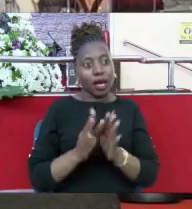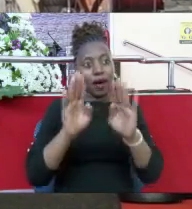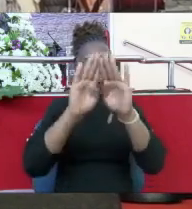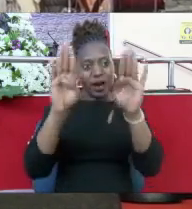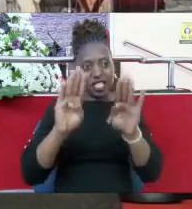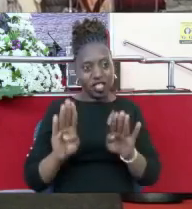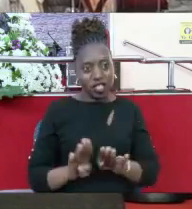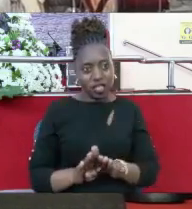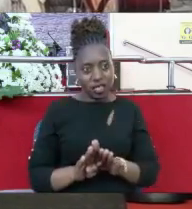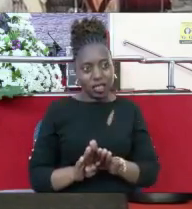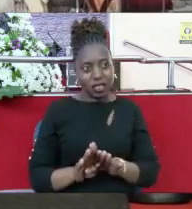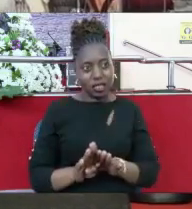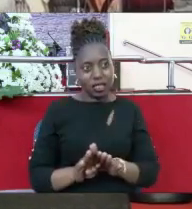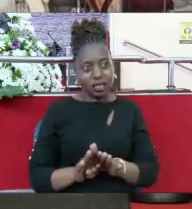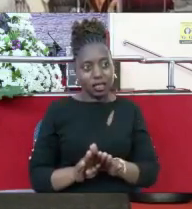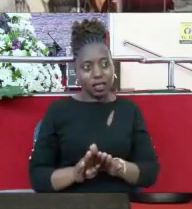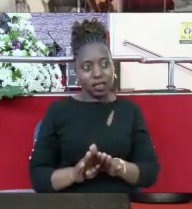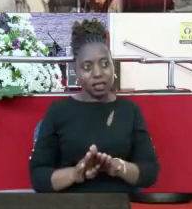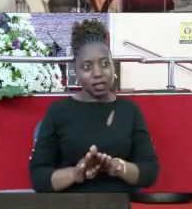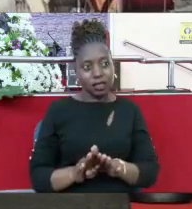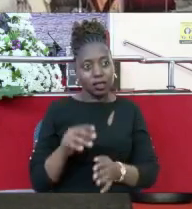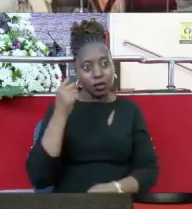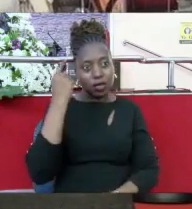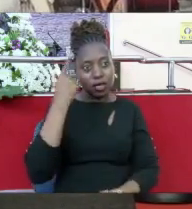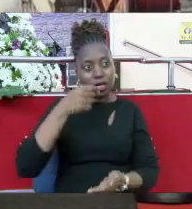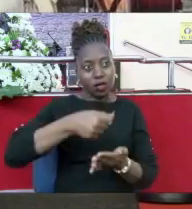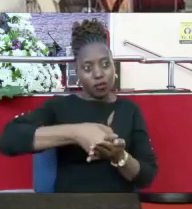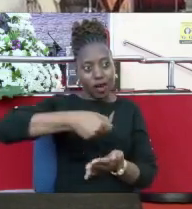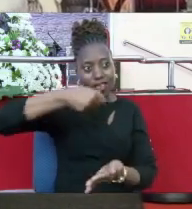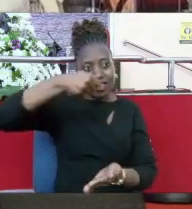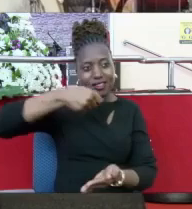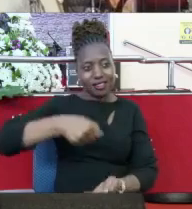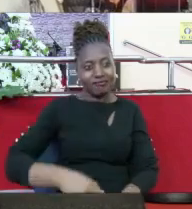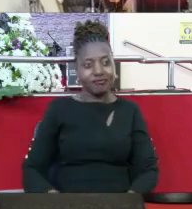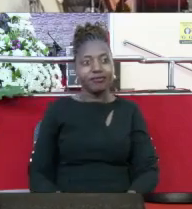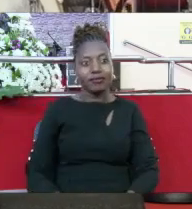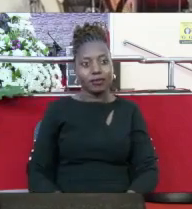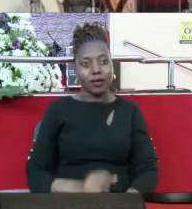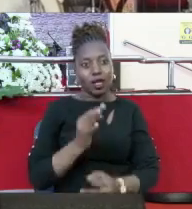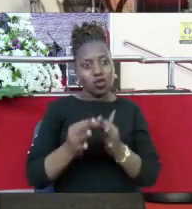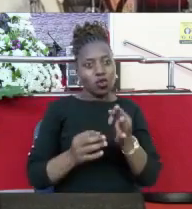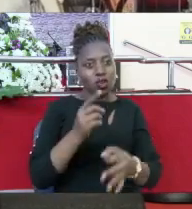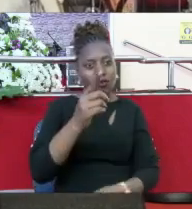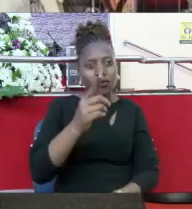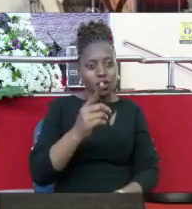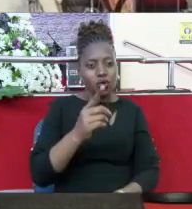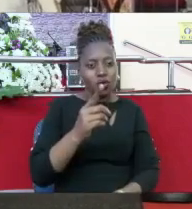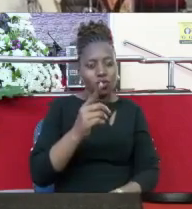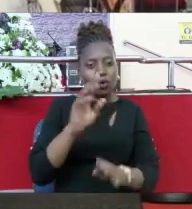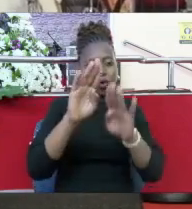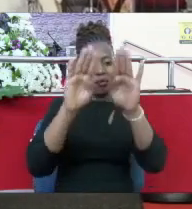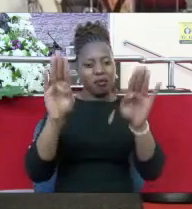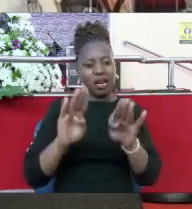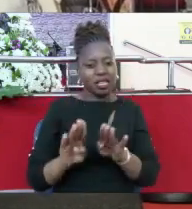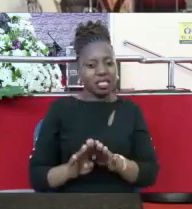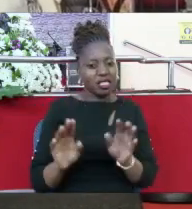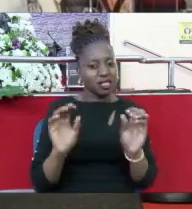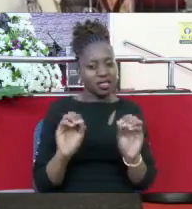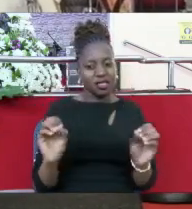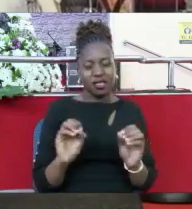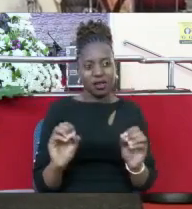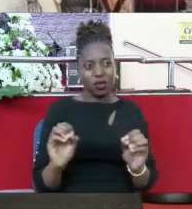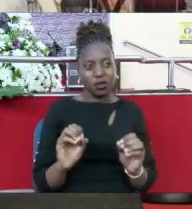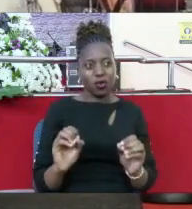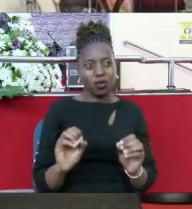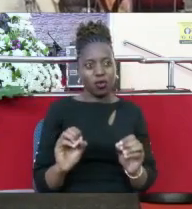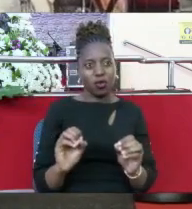kuhusu mambo ya mpangilio ya vile utatumia pesa yako. So if you don't budget. Kama hutaweza kutengeneza. Even if you make